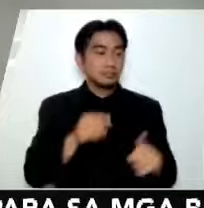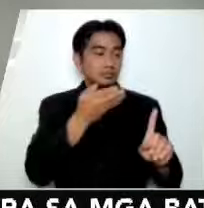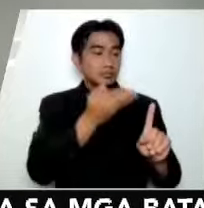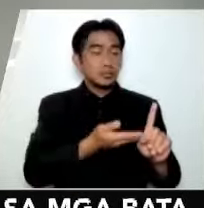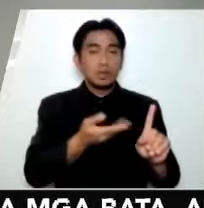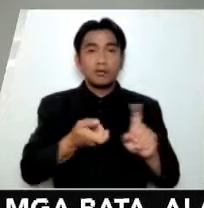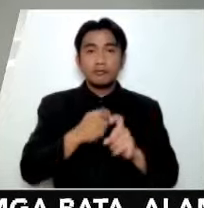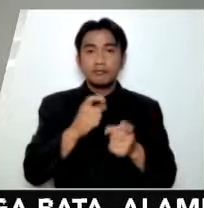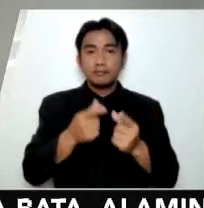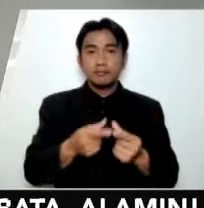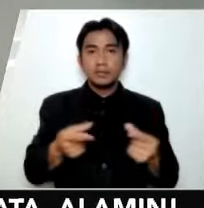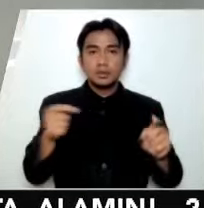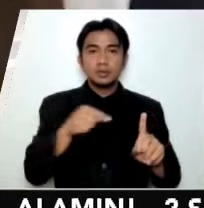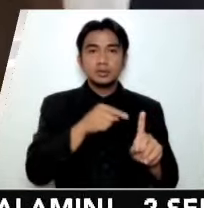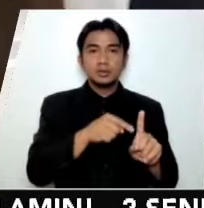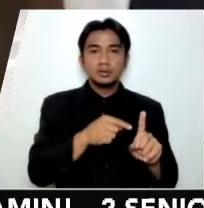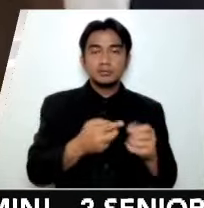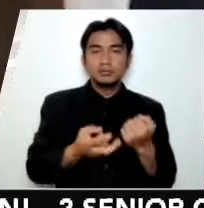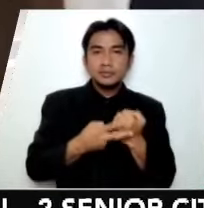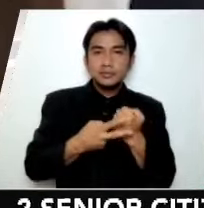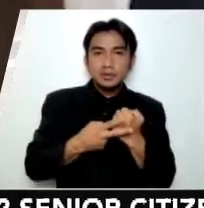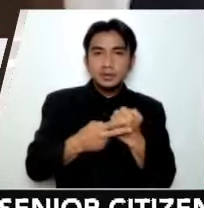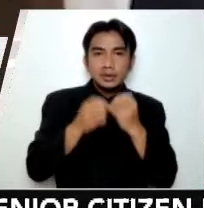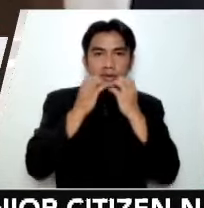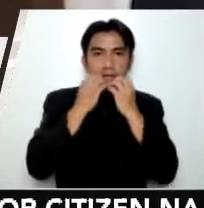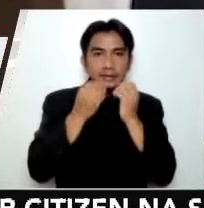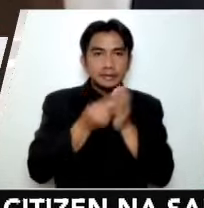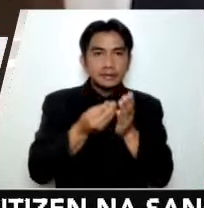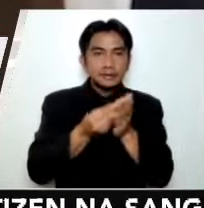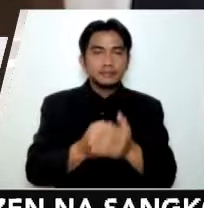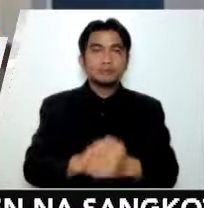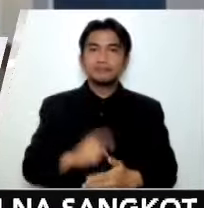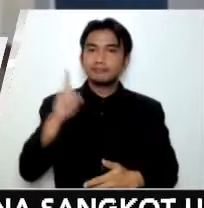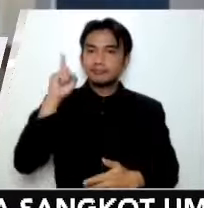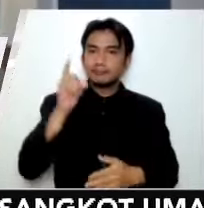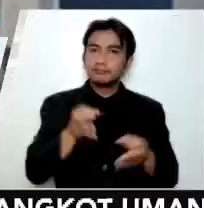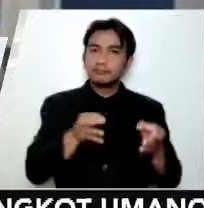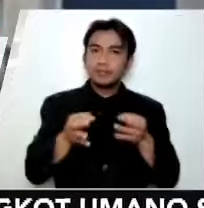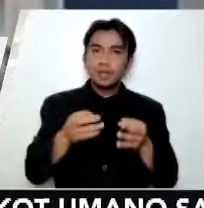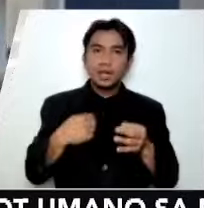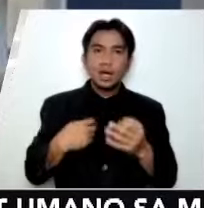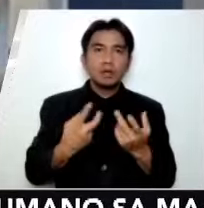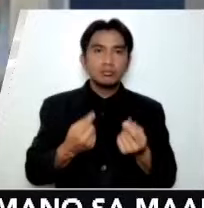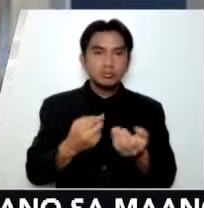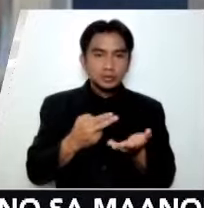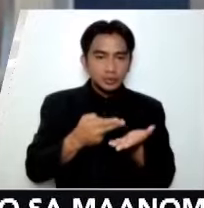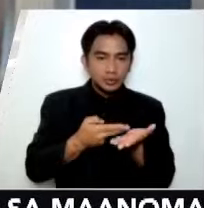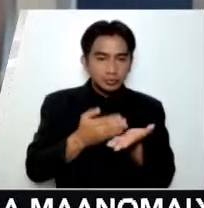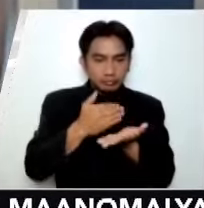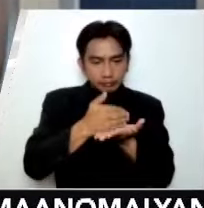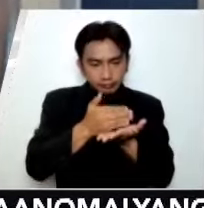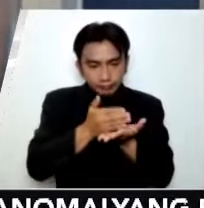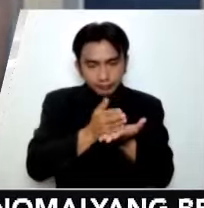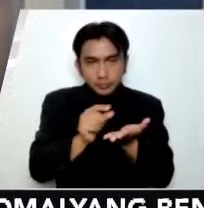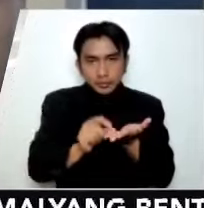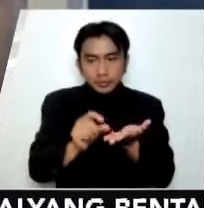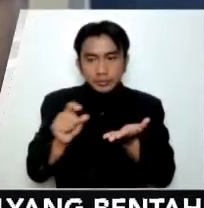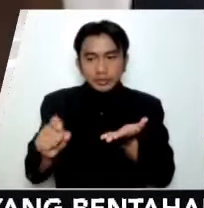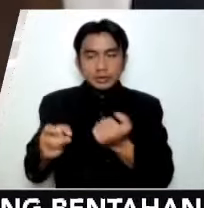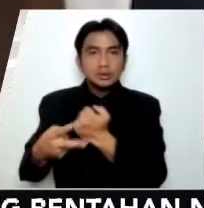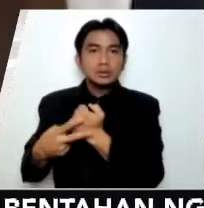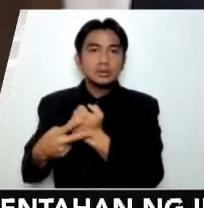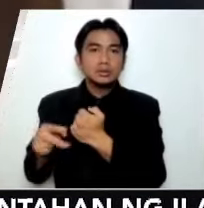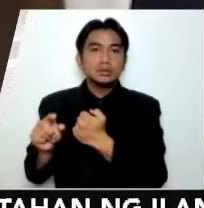ini-invest ng extra money may part na sine-save ko dito tapos pag na-reach ko na po yung parang may limit